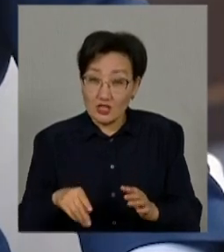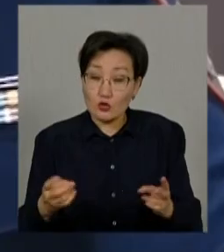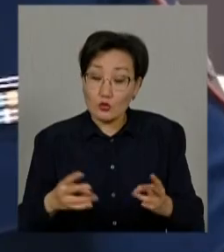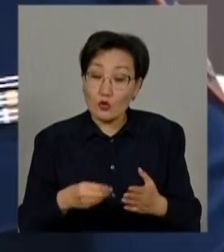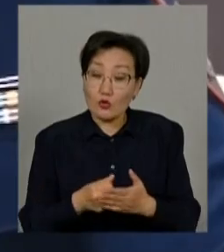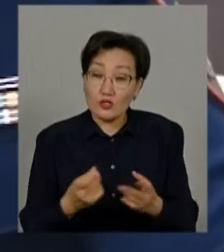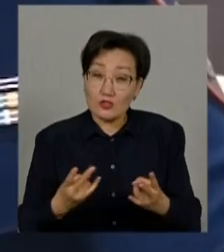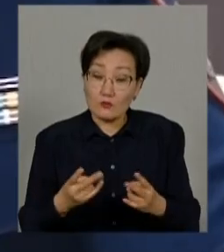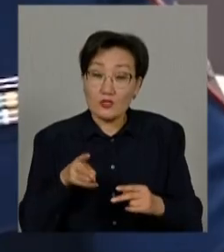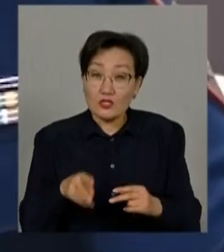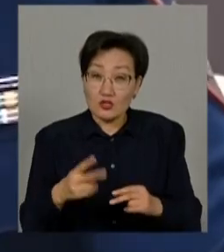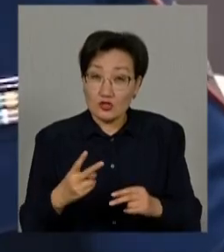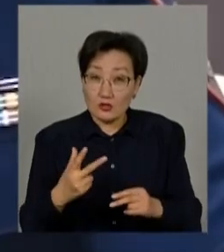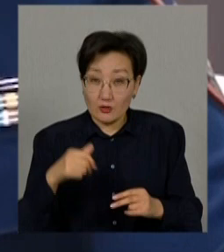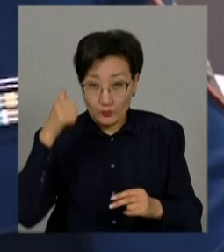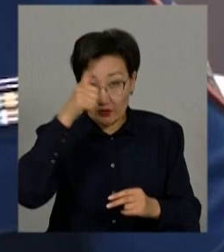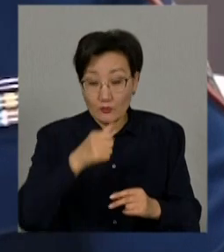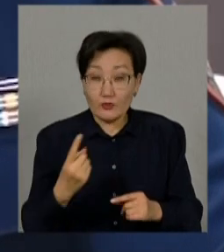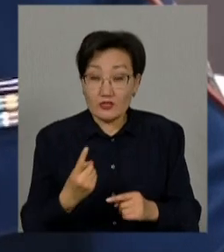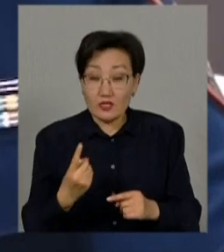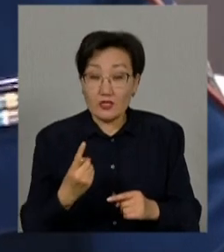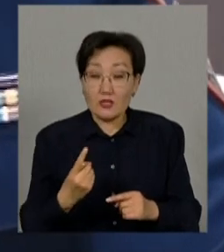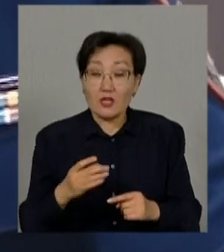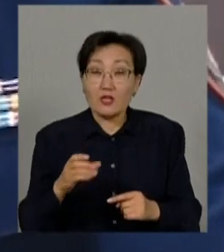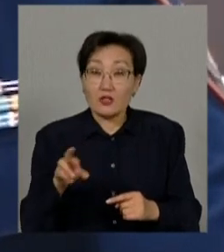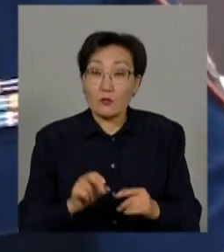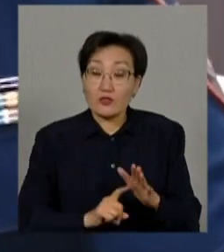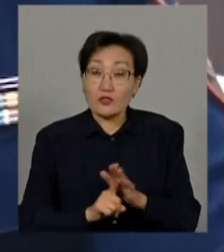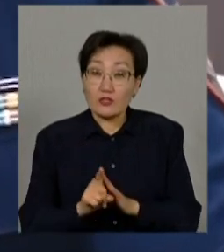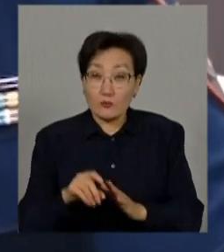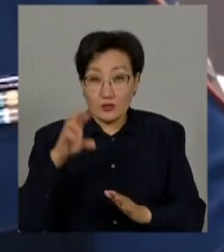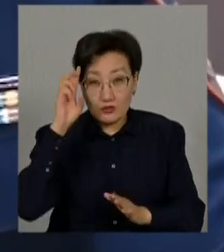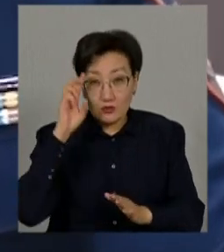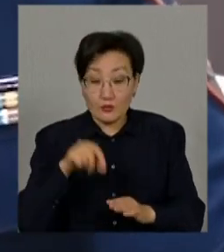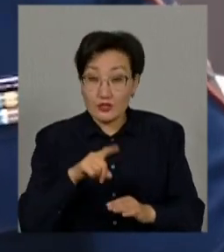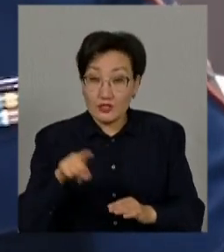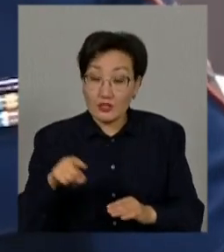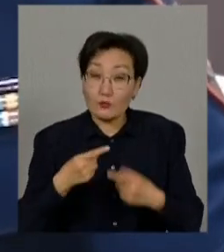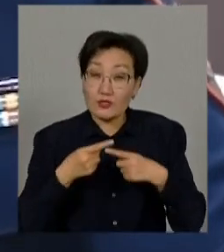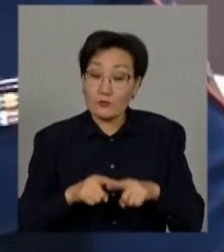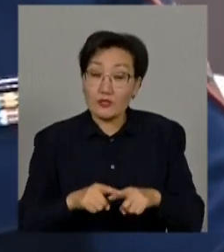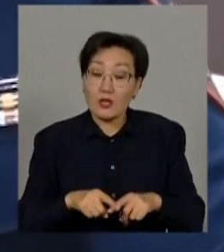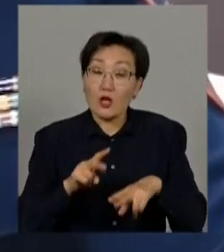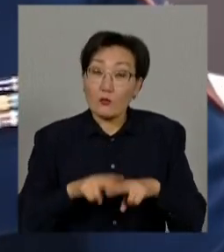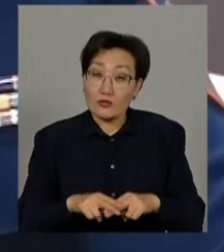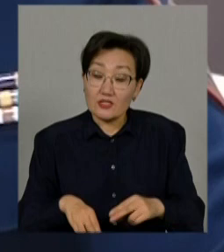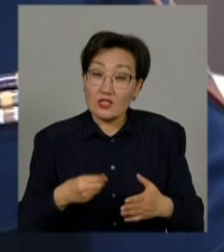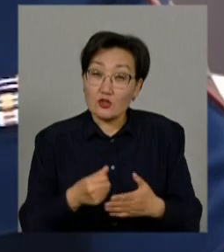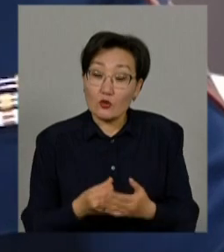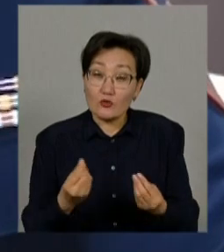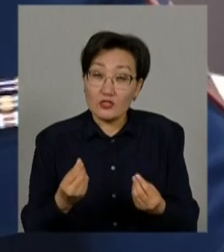қажет. 2023 жылғы 1 қаңтардан бастап мемлекеттік нөмір мен техникалық паспорт үшін төлем